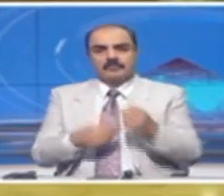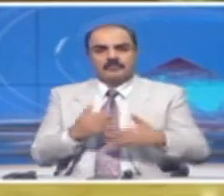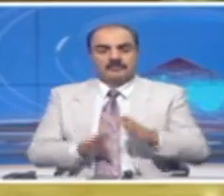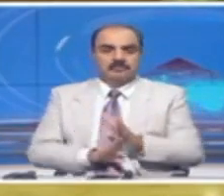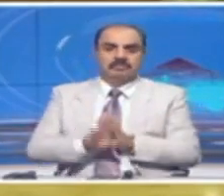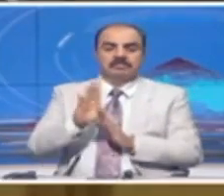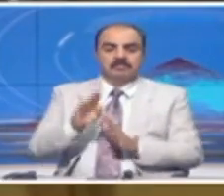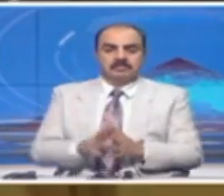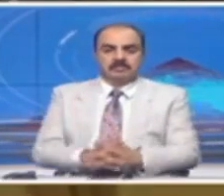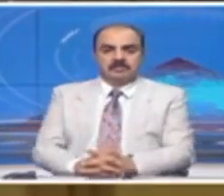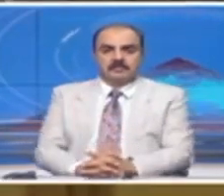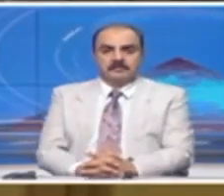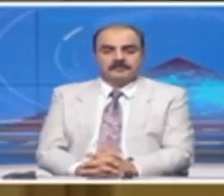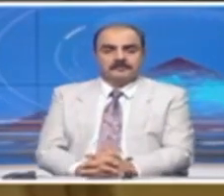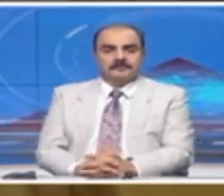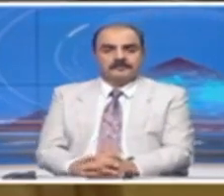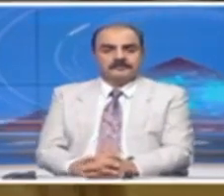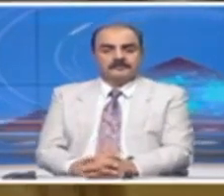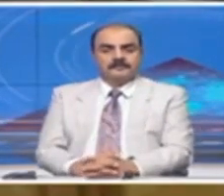للتنمية على هذه الأراضي.